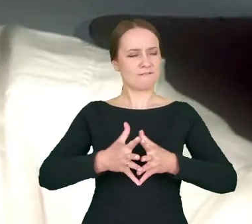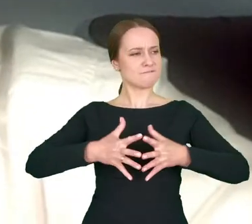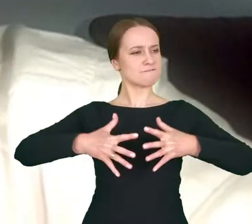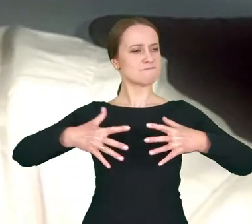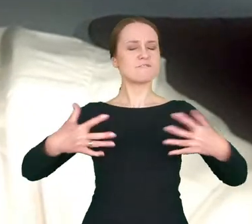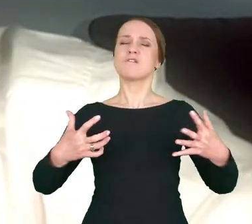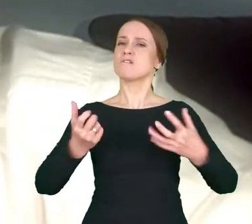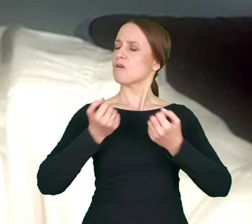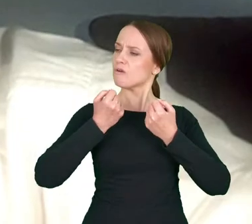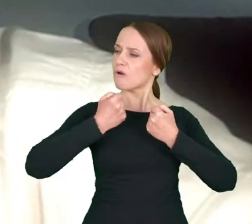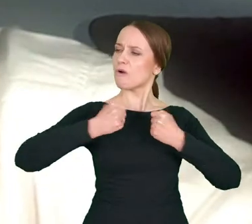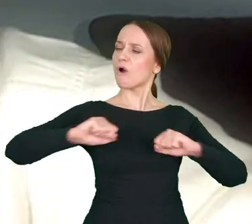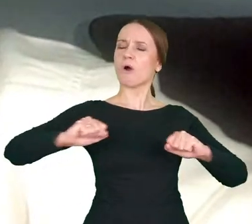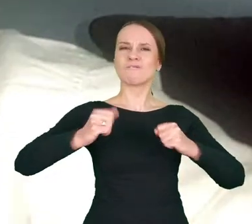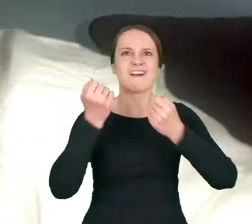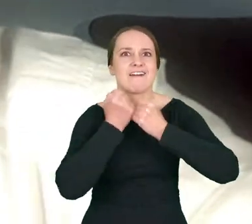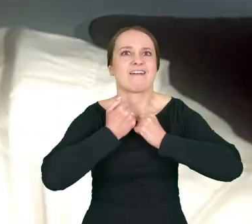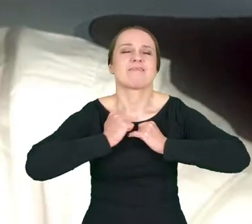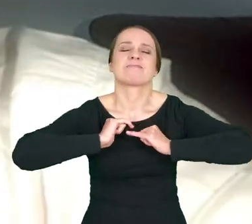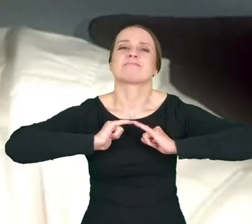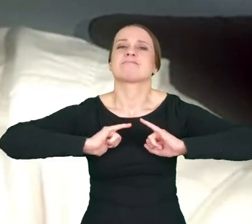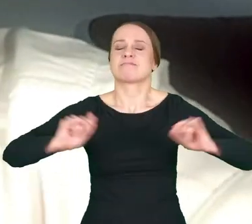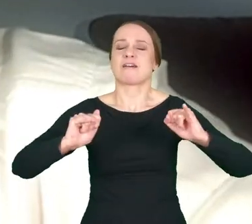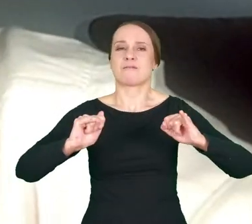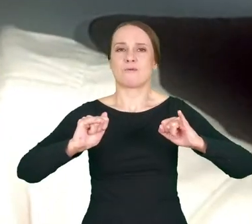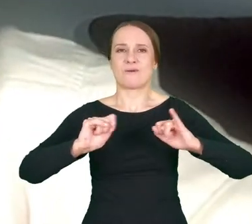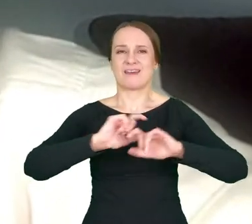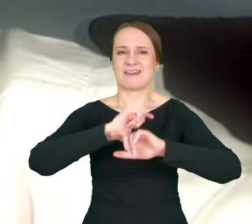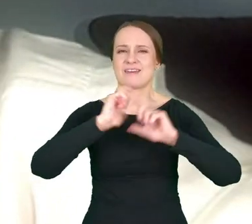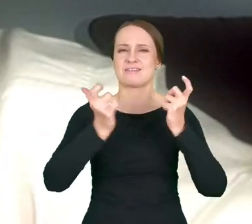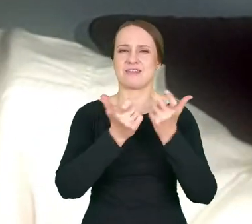Dziś ja wielki, największy